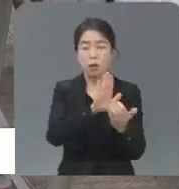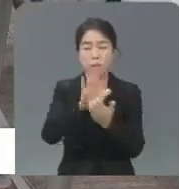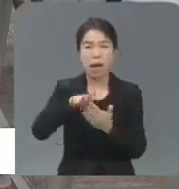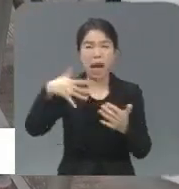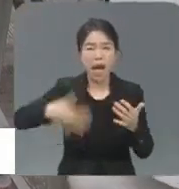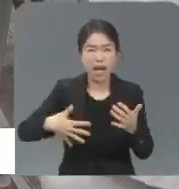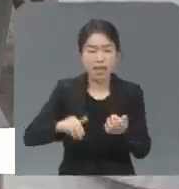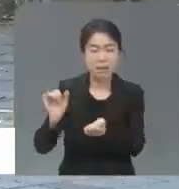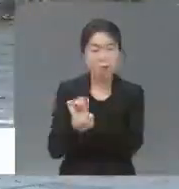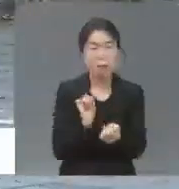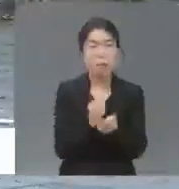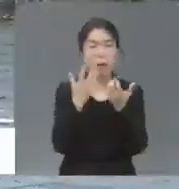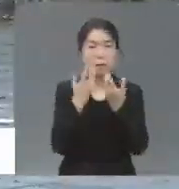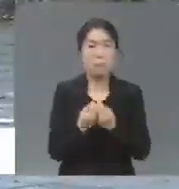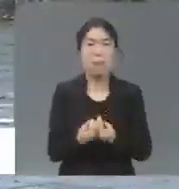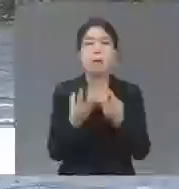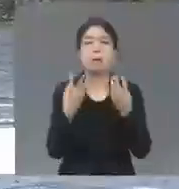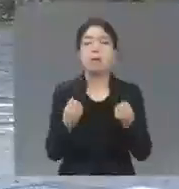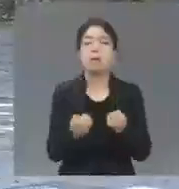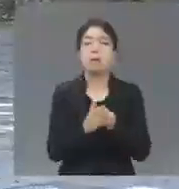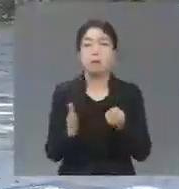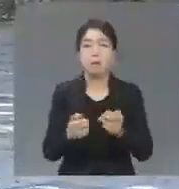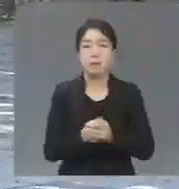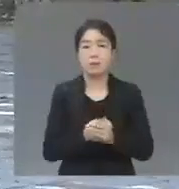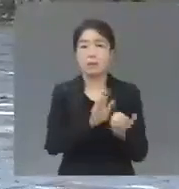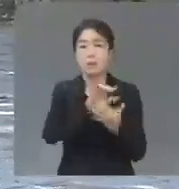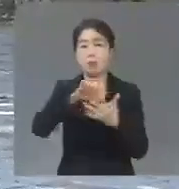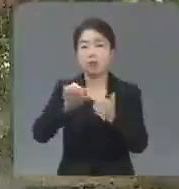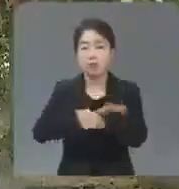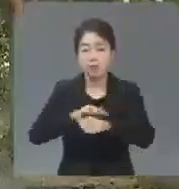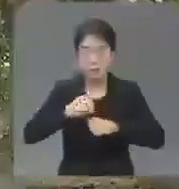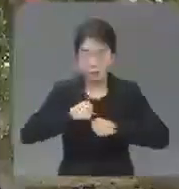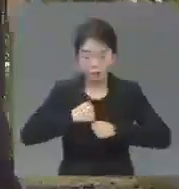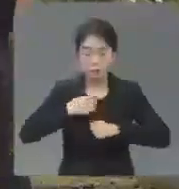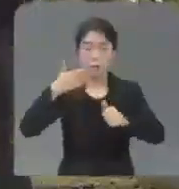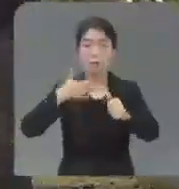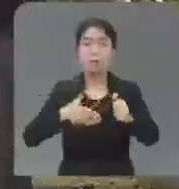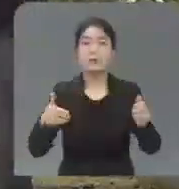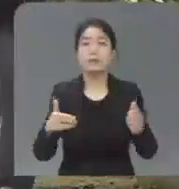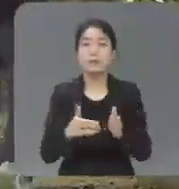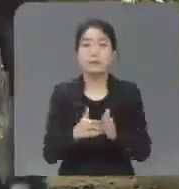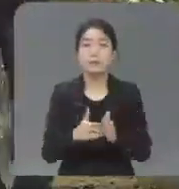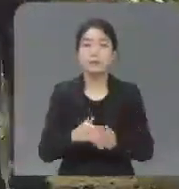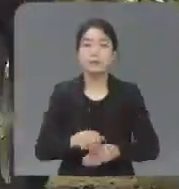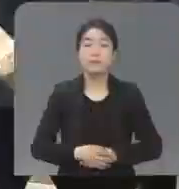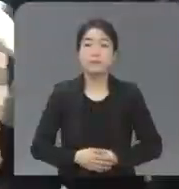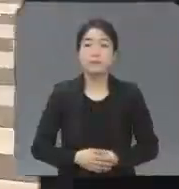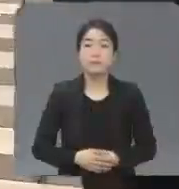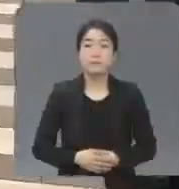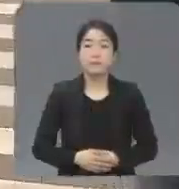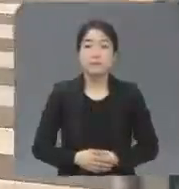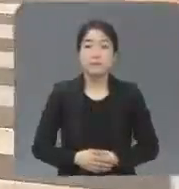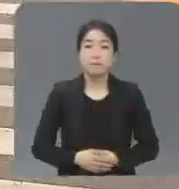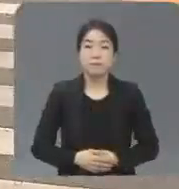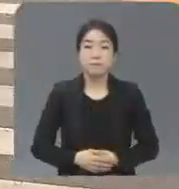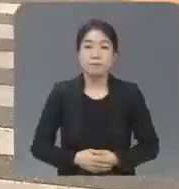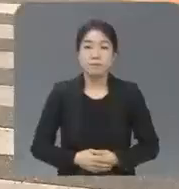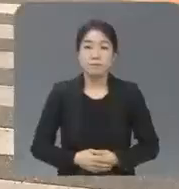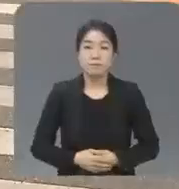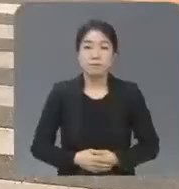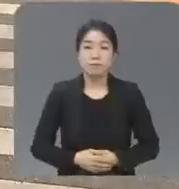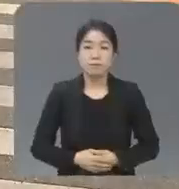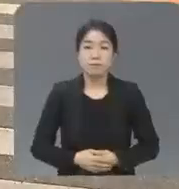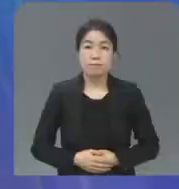전에 감염되는 사례가 잇따라 나오고 있다며 방역수칙을 준수해달라고 거듭 강조했습니다. KBS 뉴스 손준수입니다.